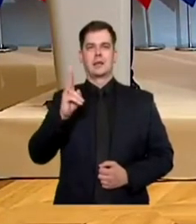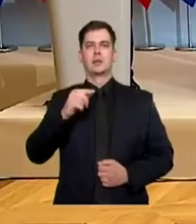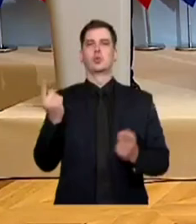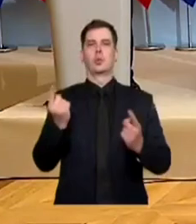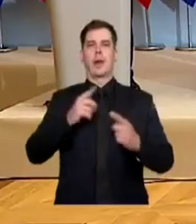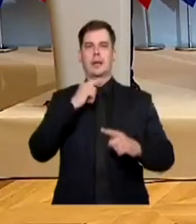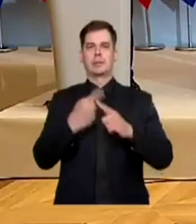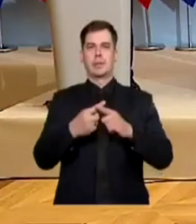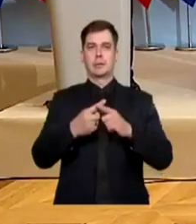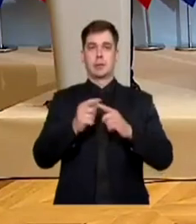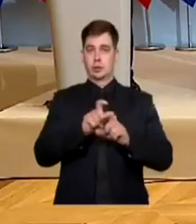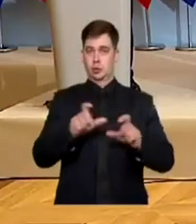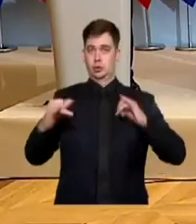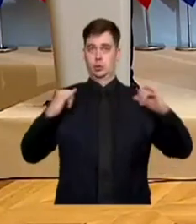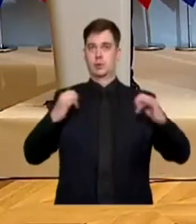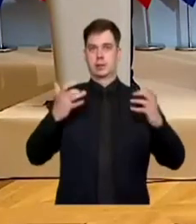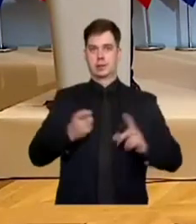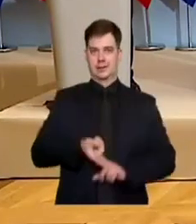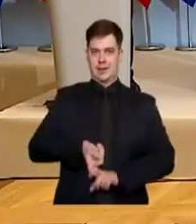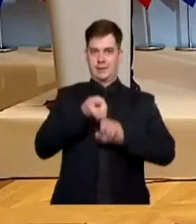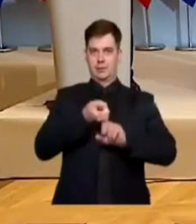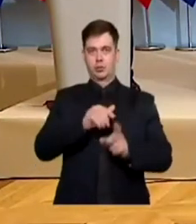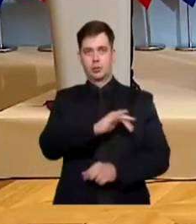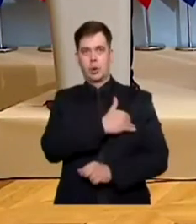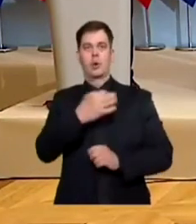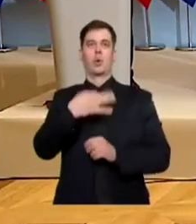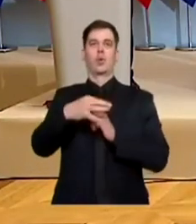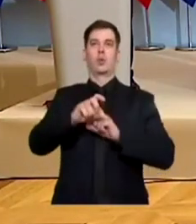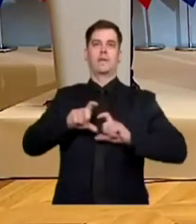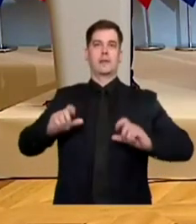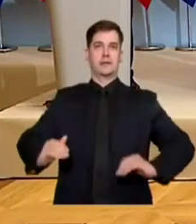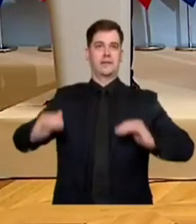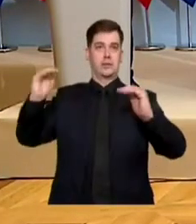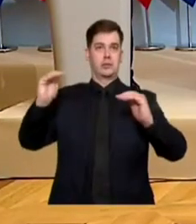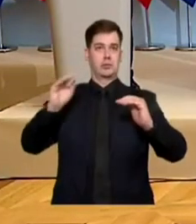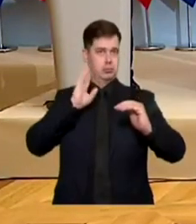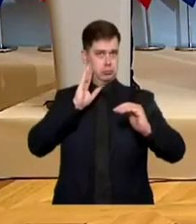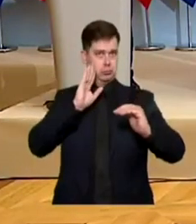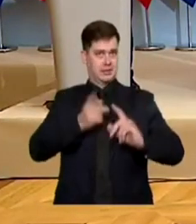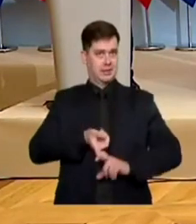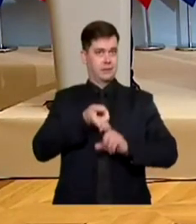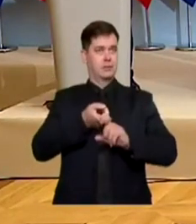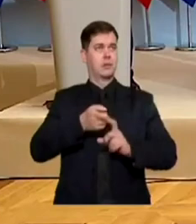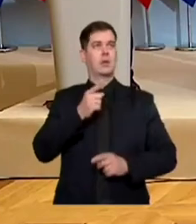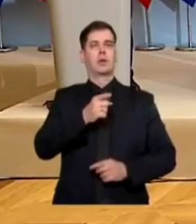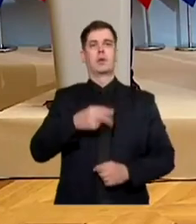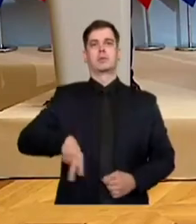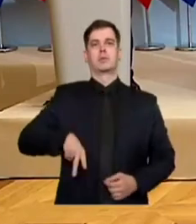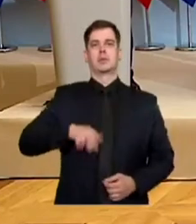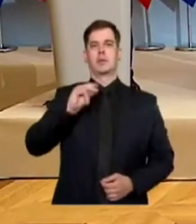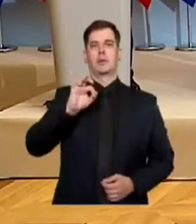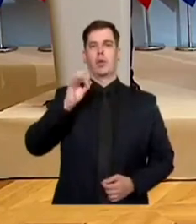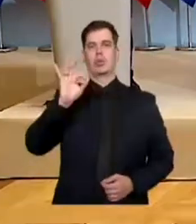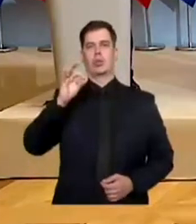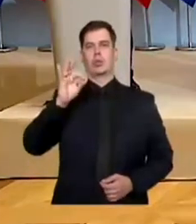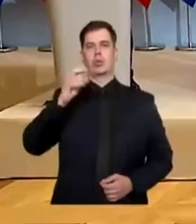planuje dalsze przedłużanie zawieszania zajęć w szkołach i na uczelniach wyższych? Pan minister Piątkowski.